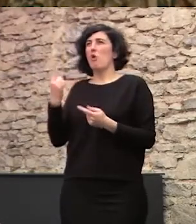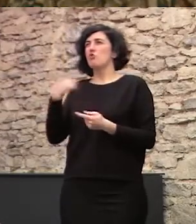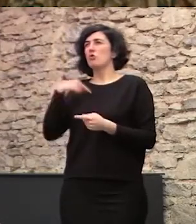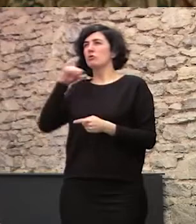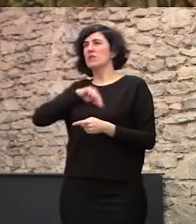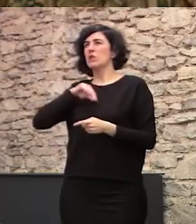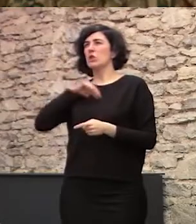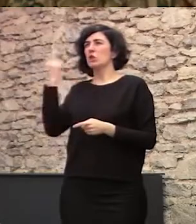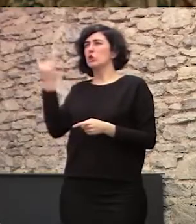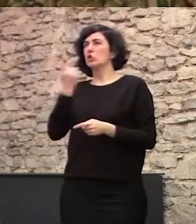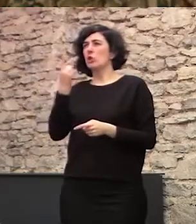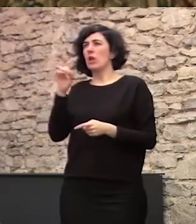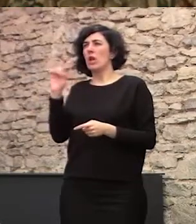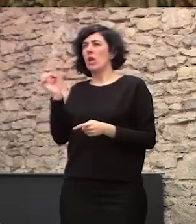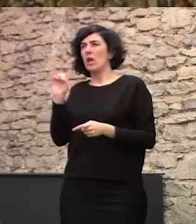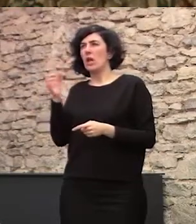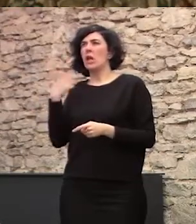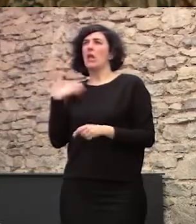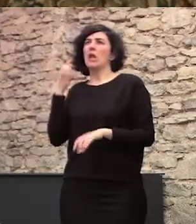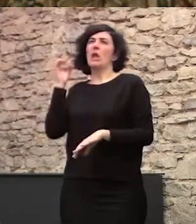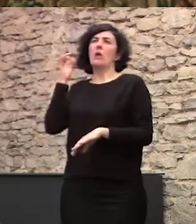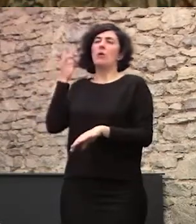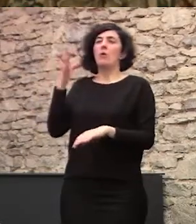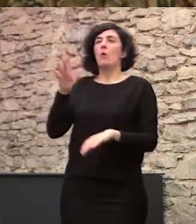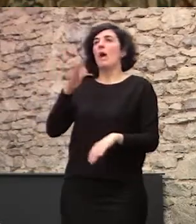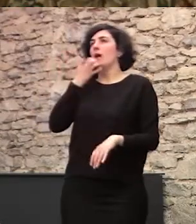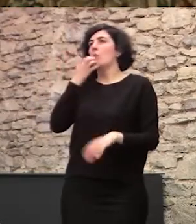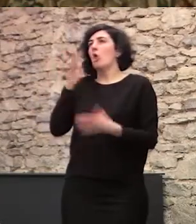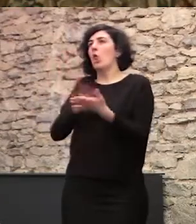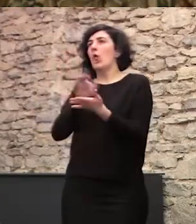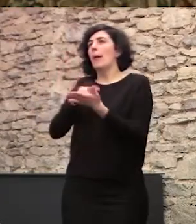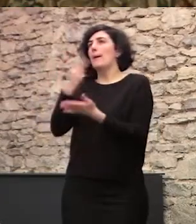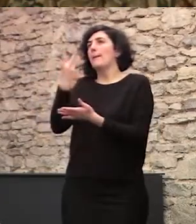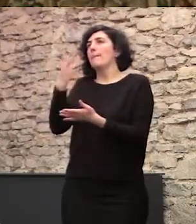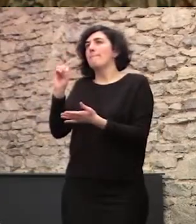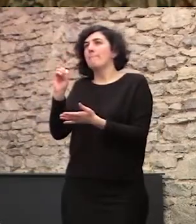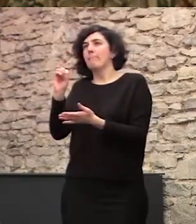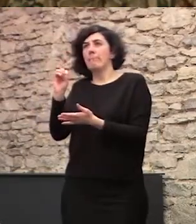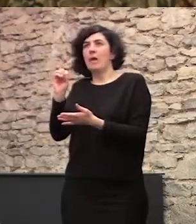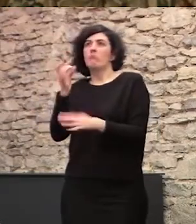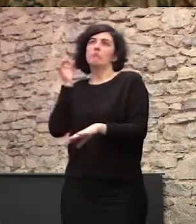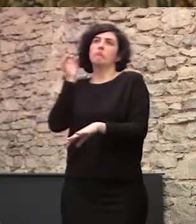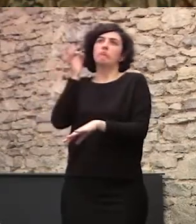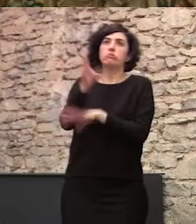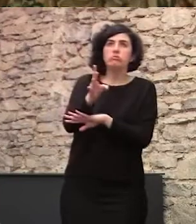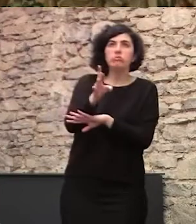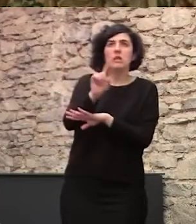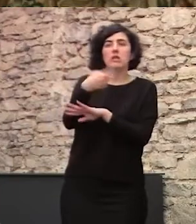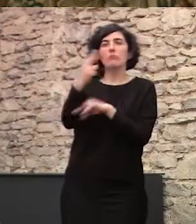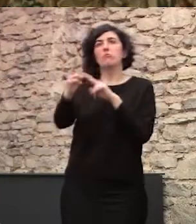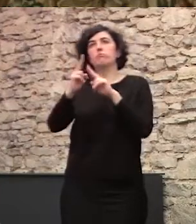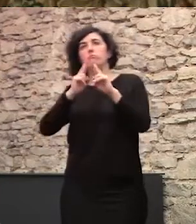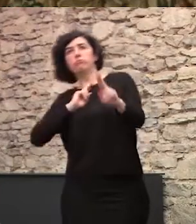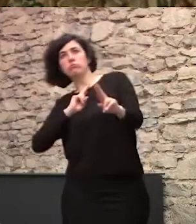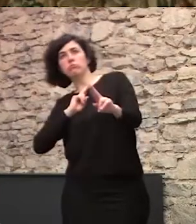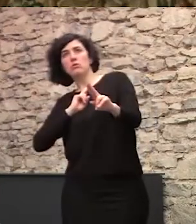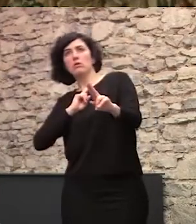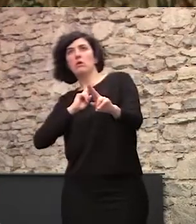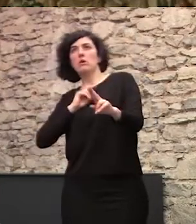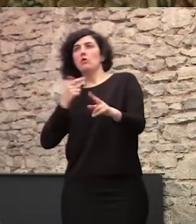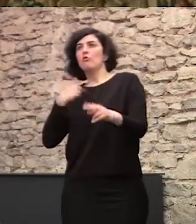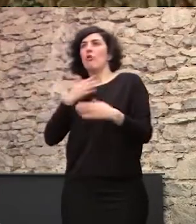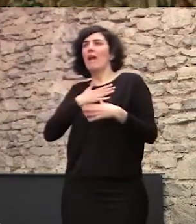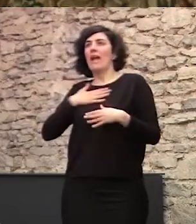askoz ez dakizan bat aldiz bidali, oza, lehenko gehi horri bat ibidali, gero ez dakizan bat idatzi eta bere alaia nahi nion